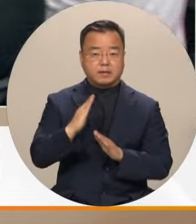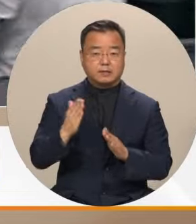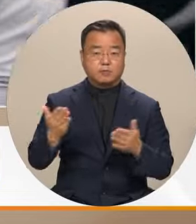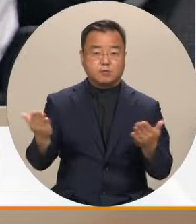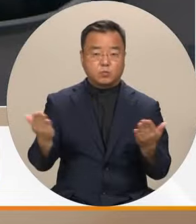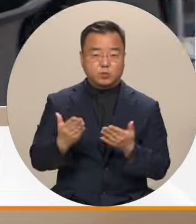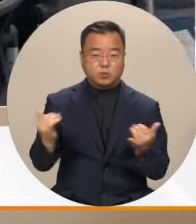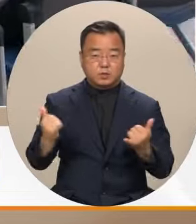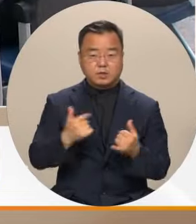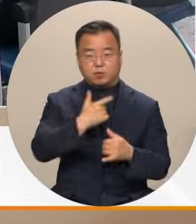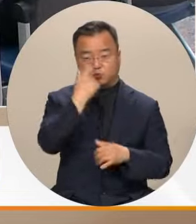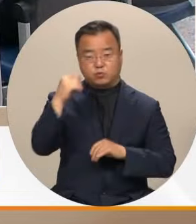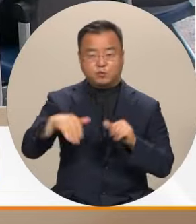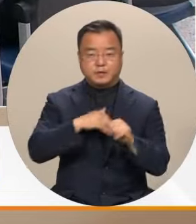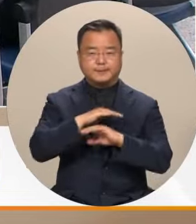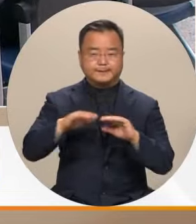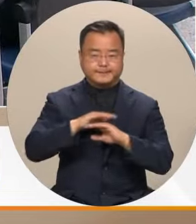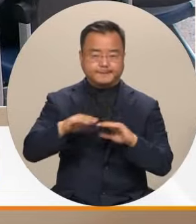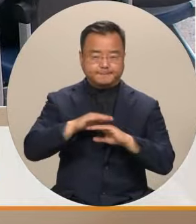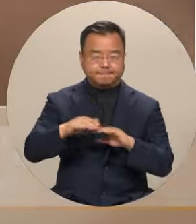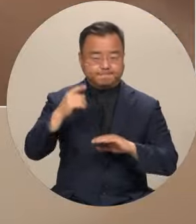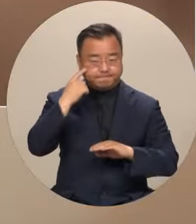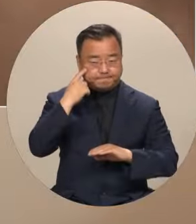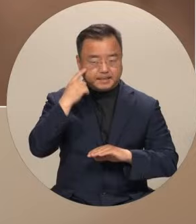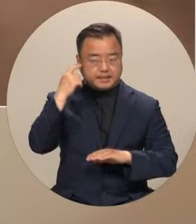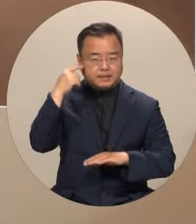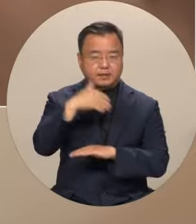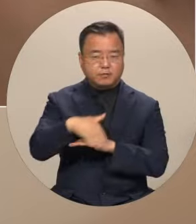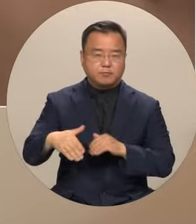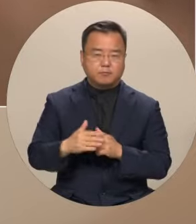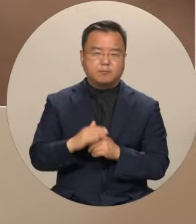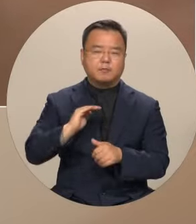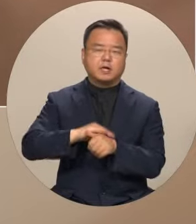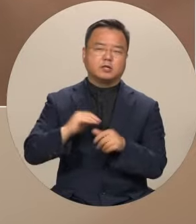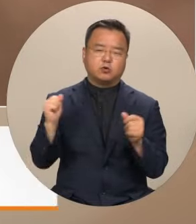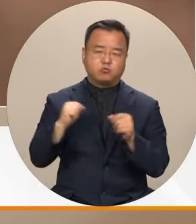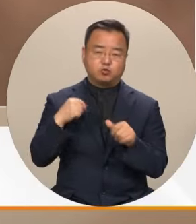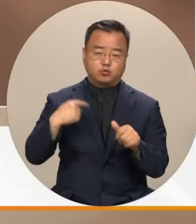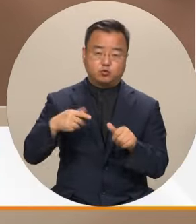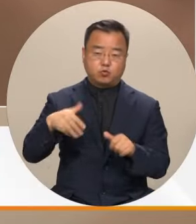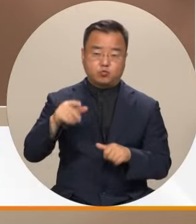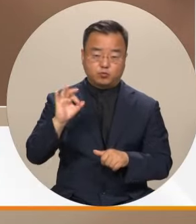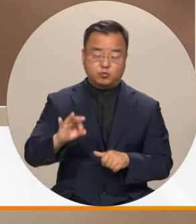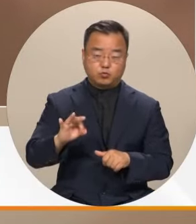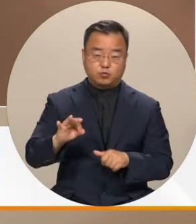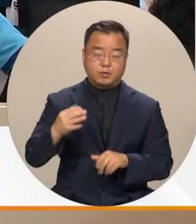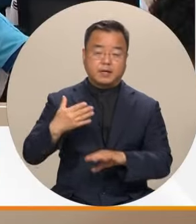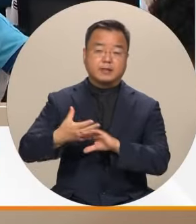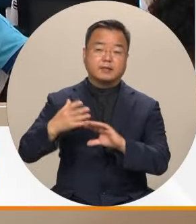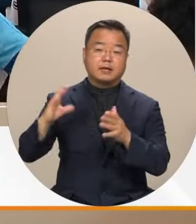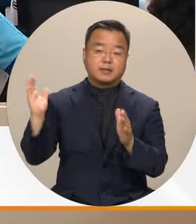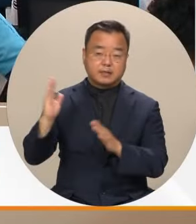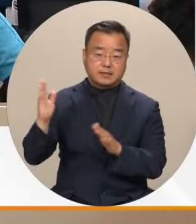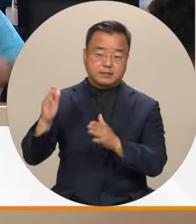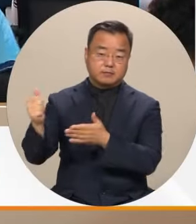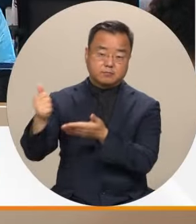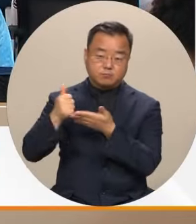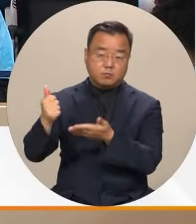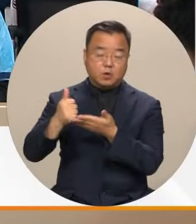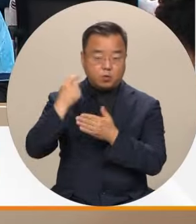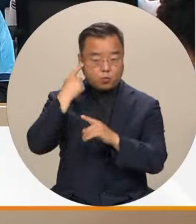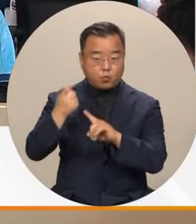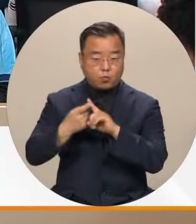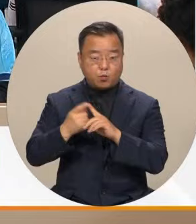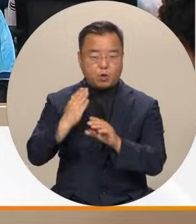동시에 개선해 보겠다는 전략인데요이 경 경북 교육청의 직업 개고 유학생 유치 사례가 화제가 되면서 부산과